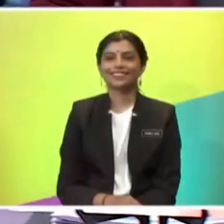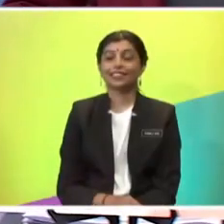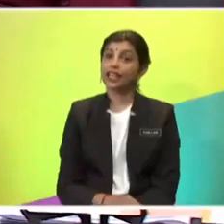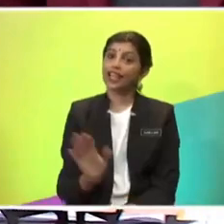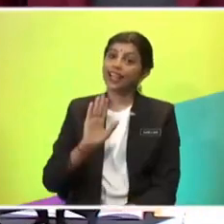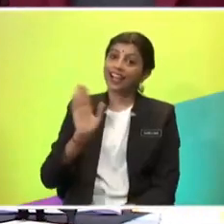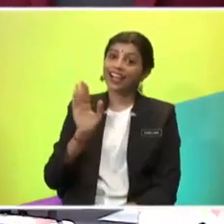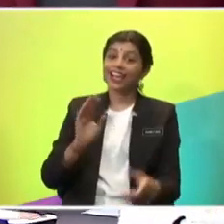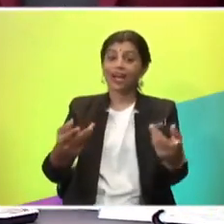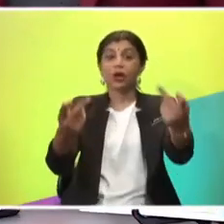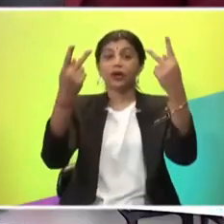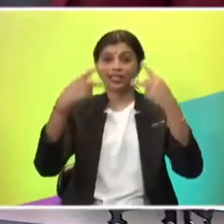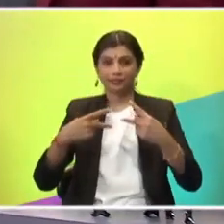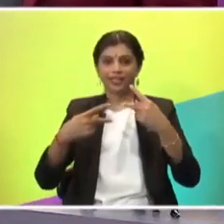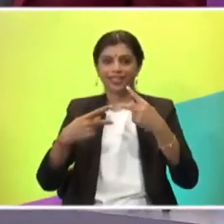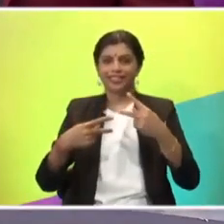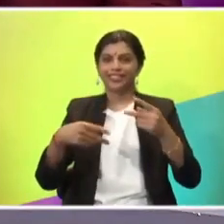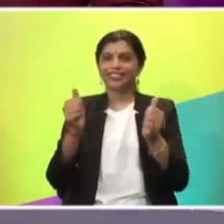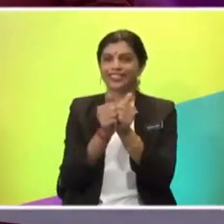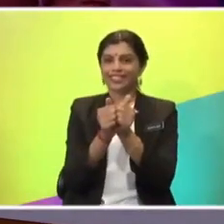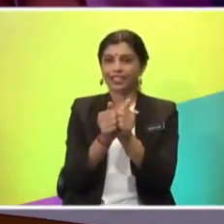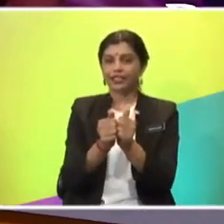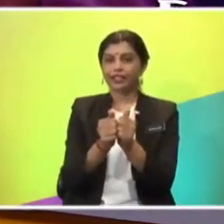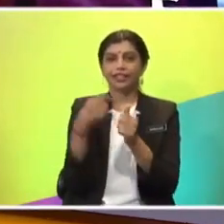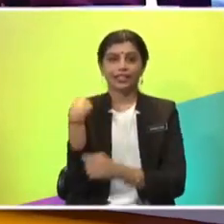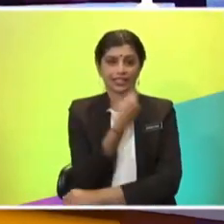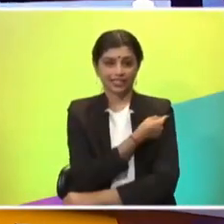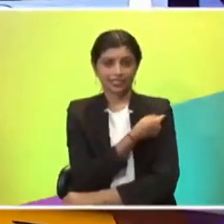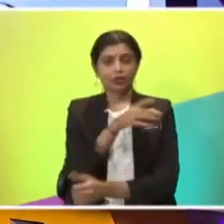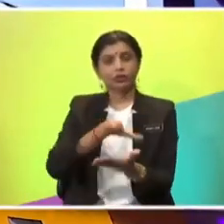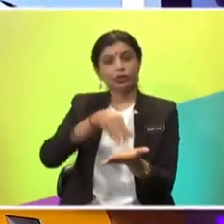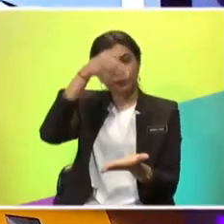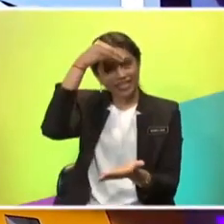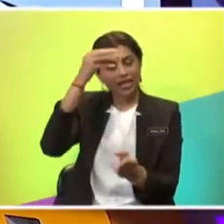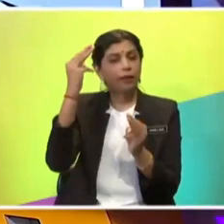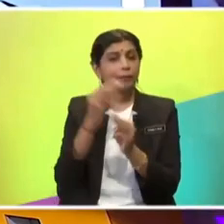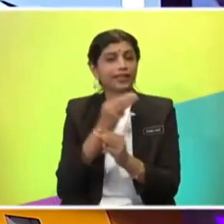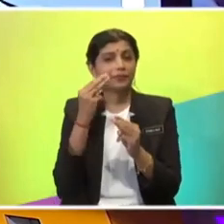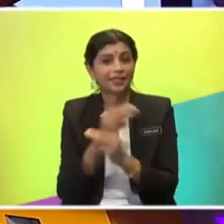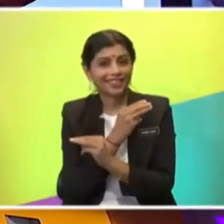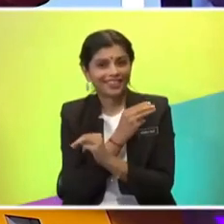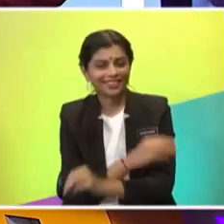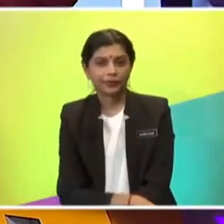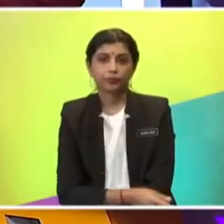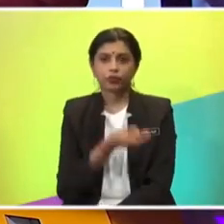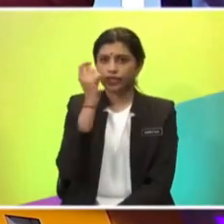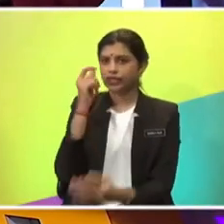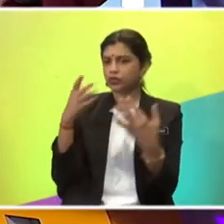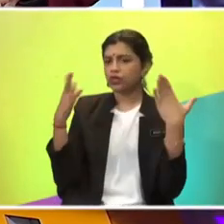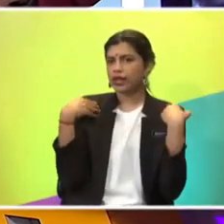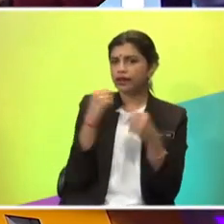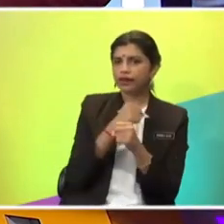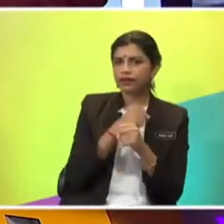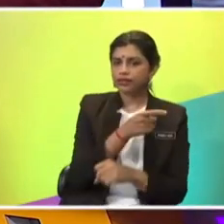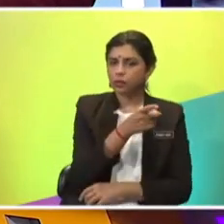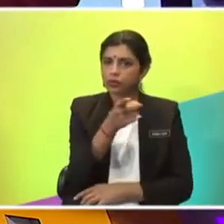Baik, kembali dalam Teroka Didik TV KPM bersama dengan saya Azhar Hilmi. Tadi kita dah ada tugasan untuk setiap adik-adik kita ataupun murid-murid